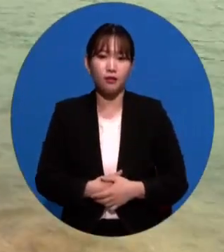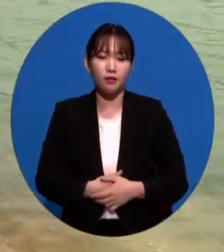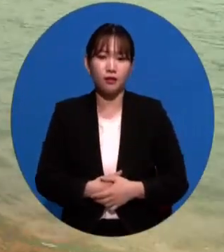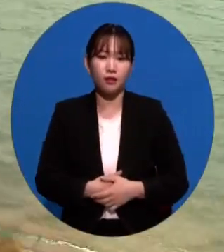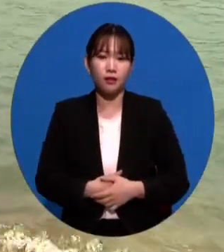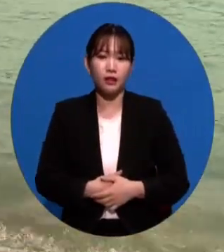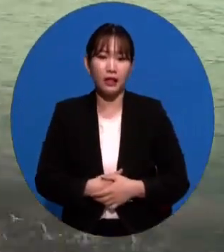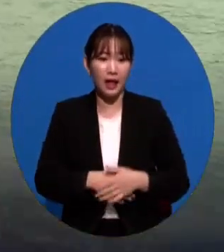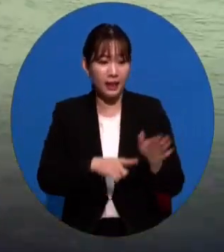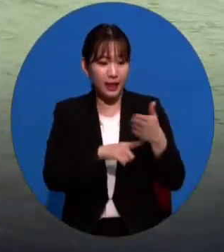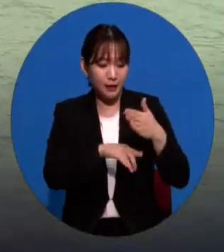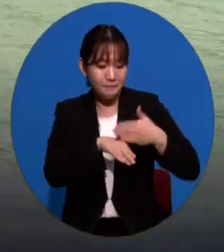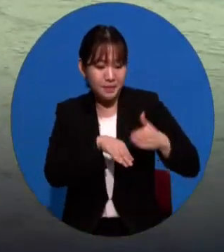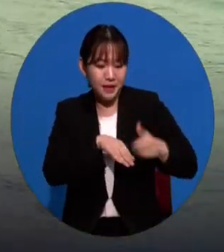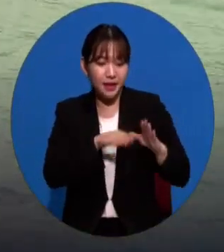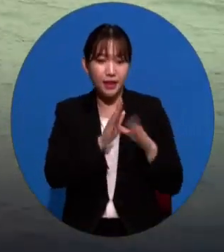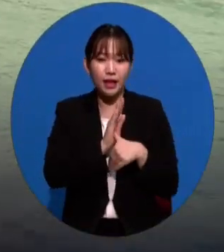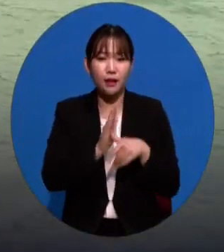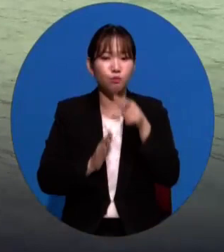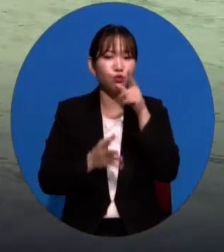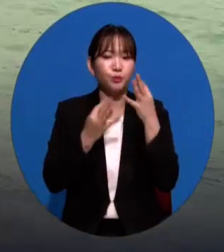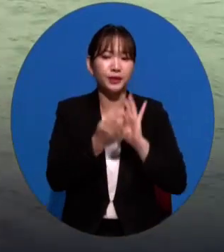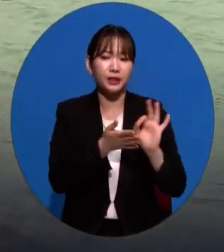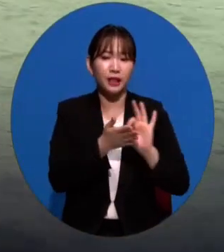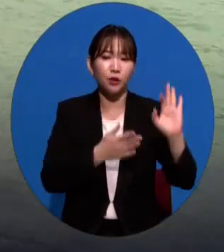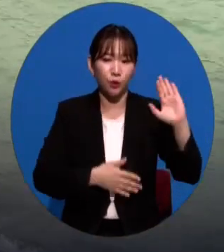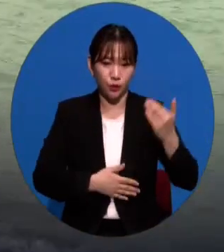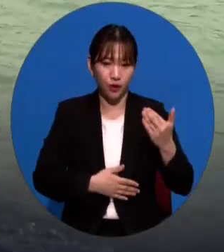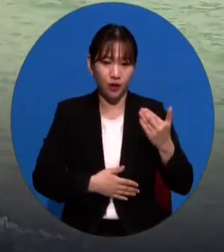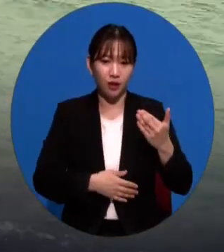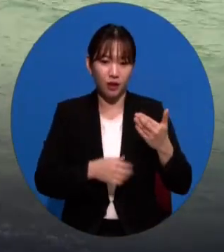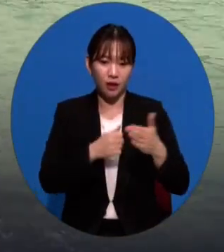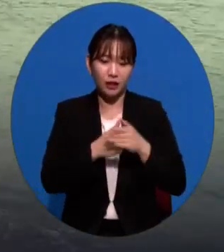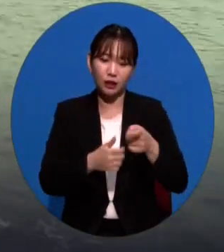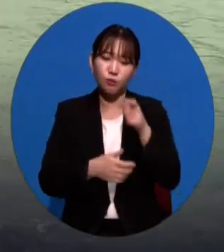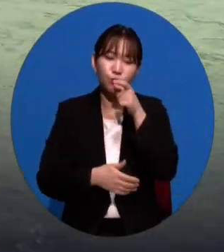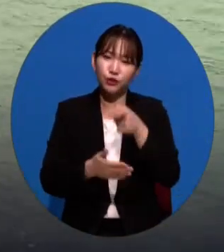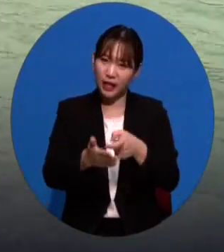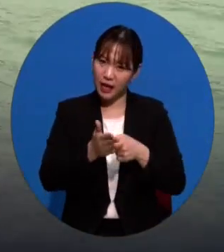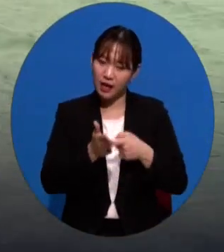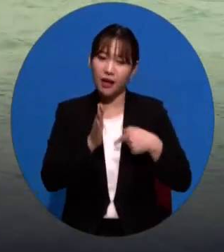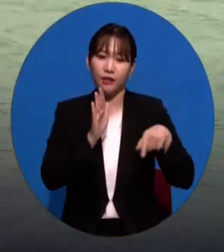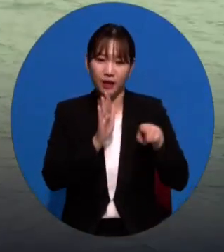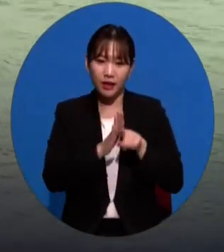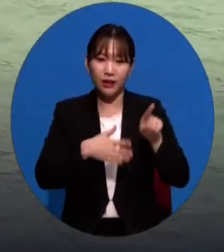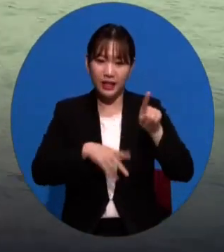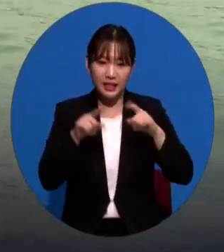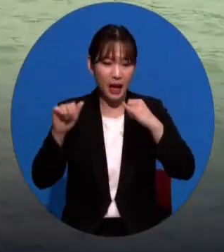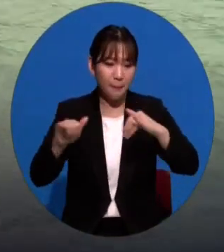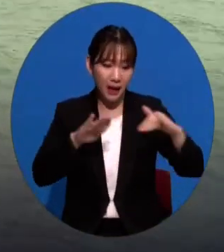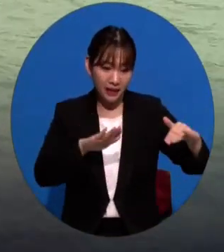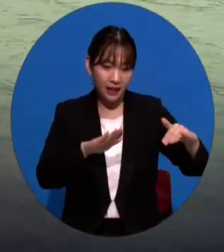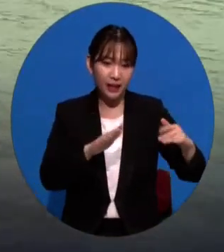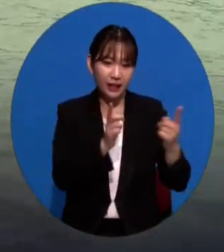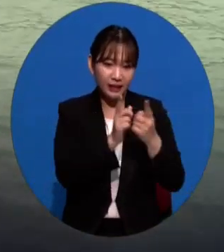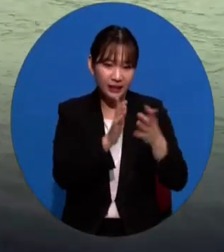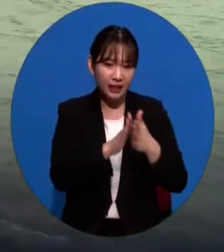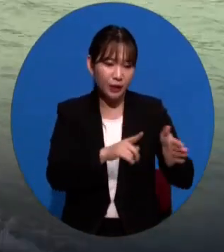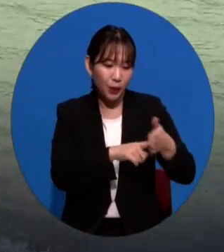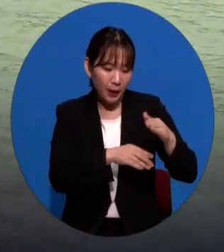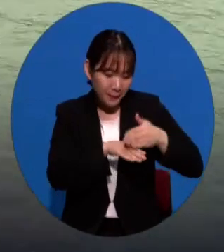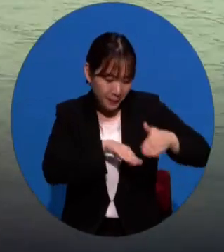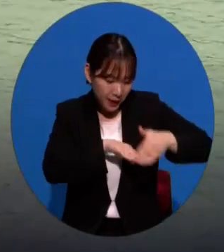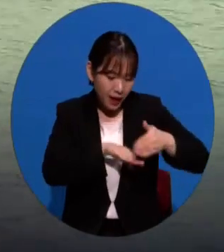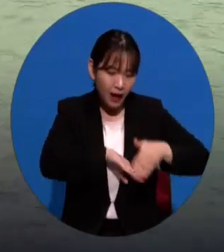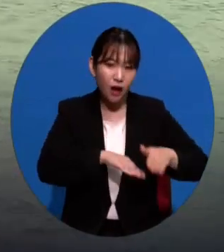이제 손질하면 물이 좀 많이 소요되거든요. 그걸 좀 줄이기 위해서 1차 여기 바닷가에서 손질을 하고